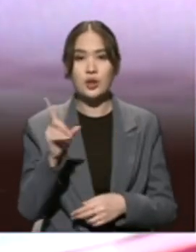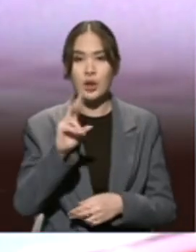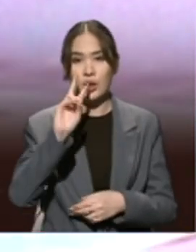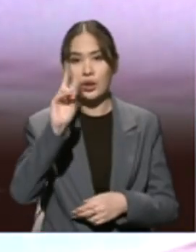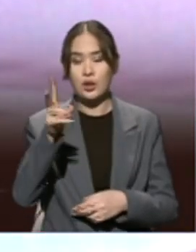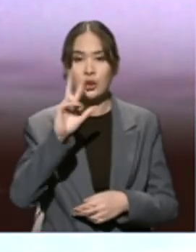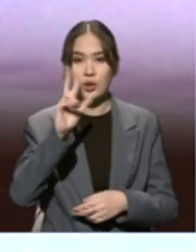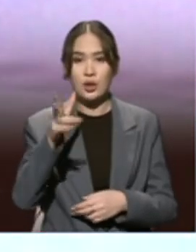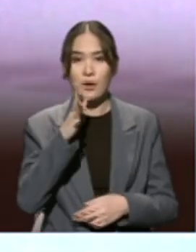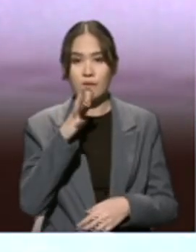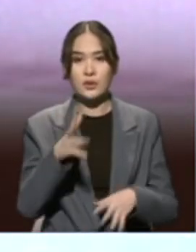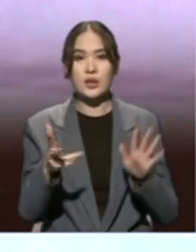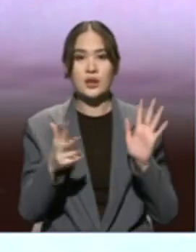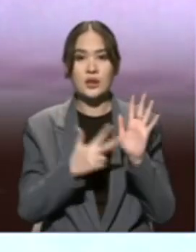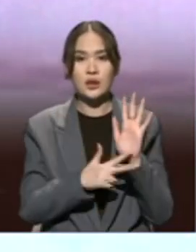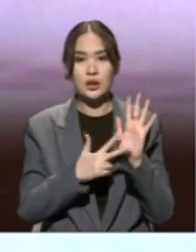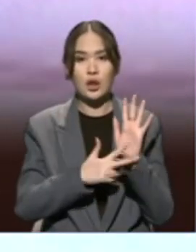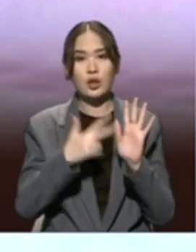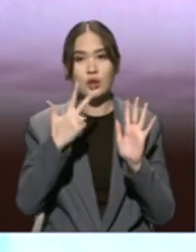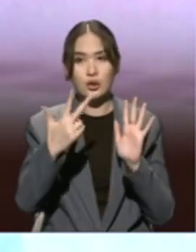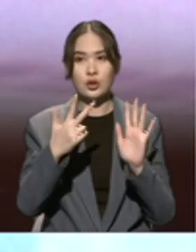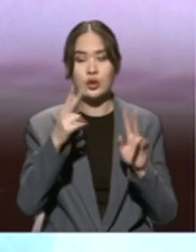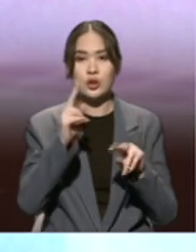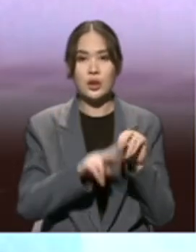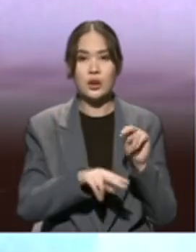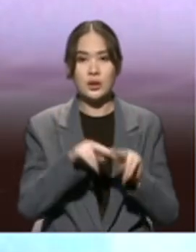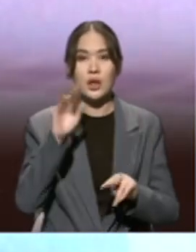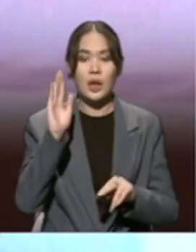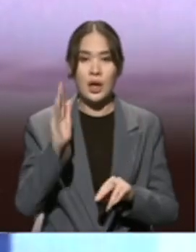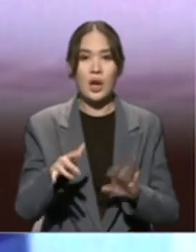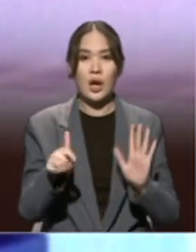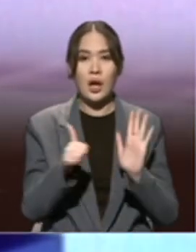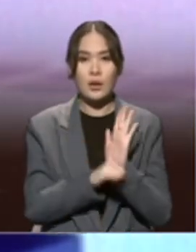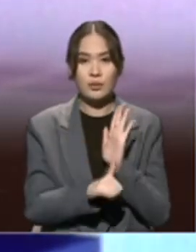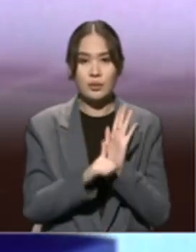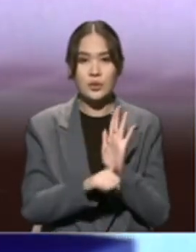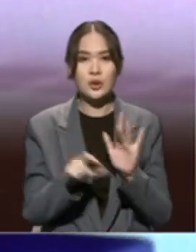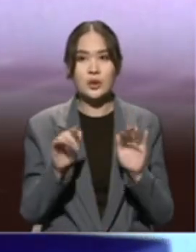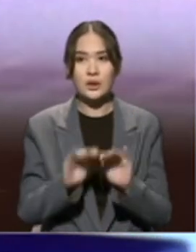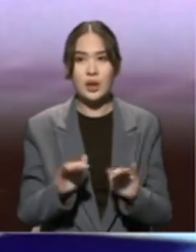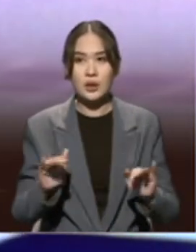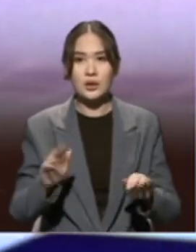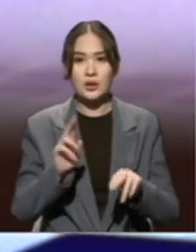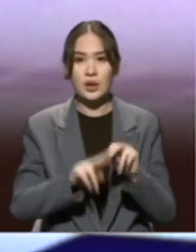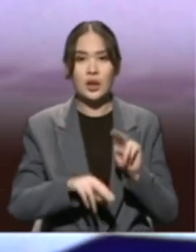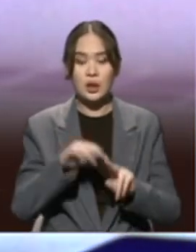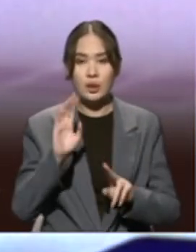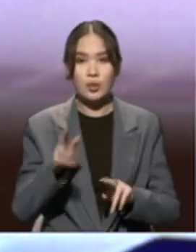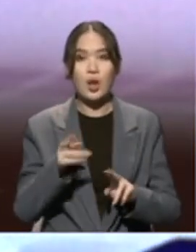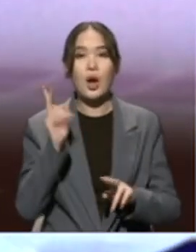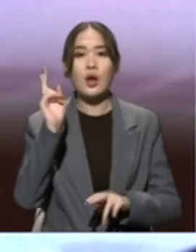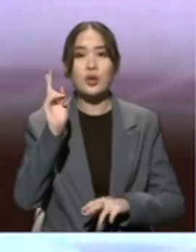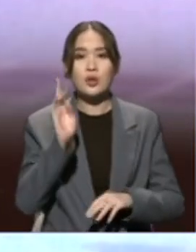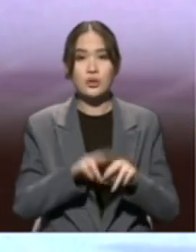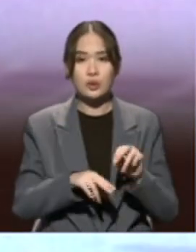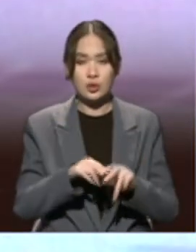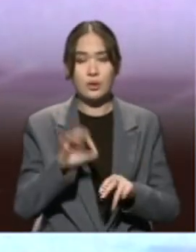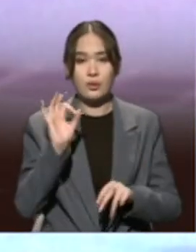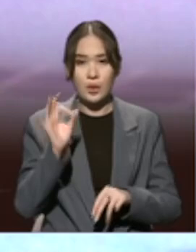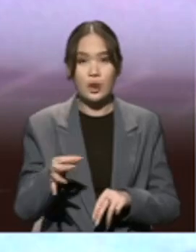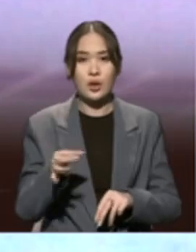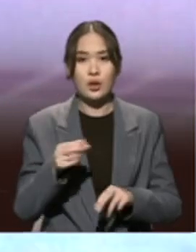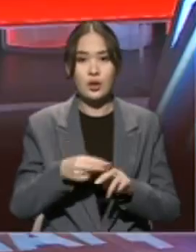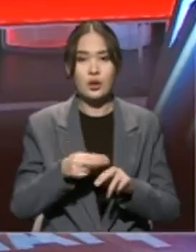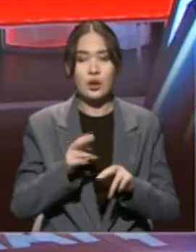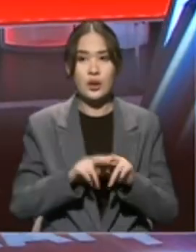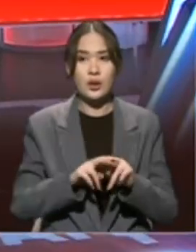2-3 жылдың ішінде 83 мектеп салынады Астанада, 60 балабақша салынады. Оны кім салады? Сіздер саласыз. Не құрылысшылар салады?